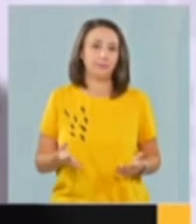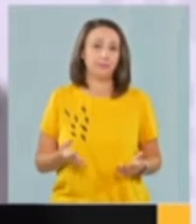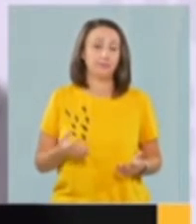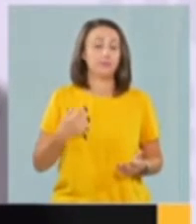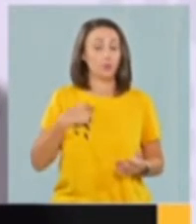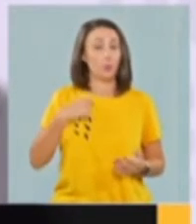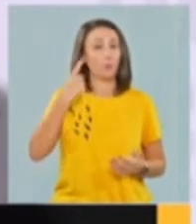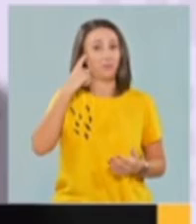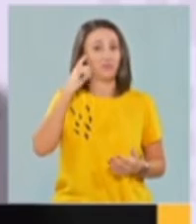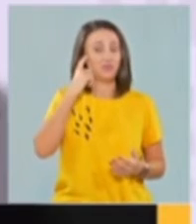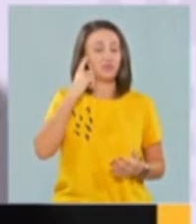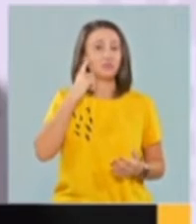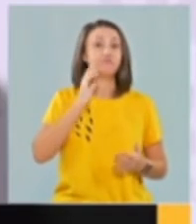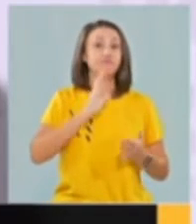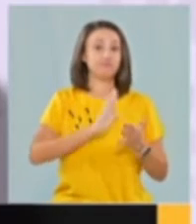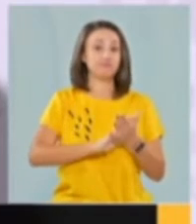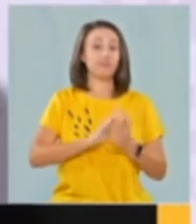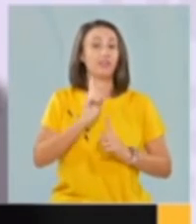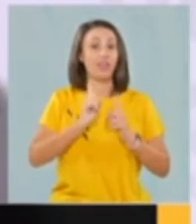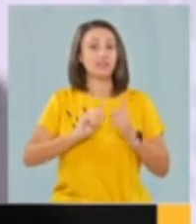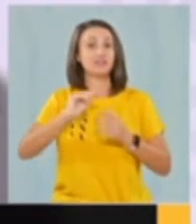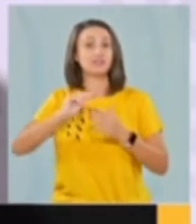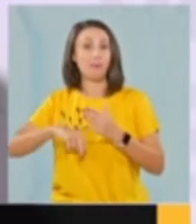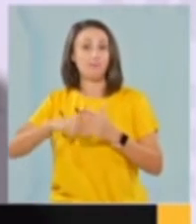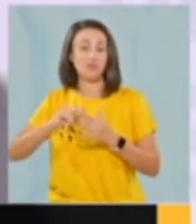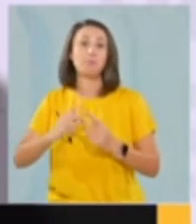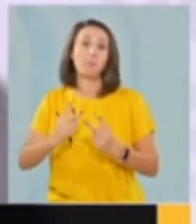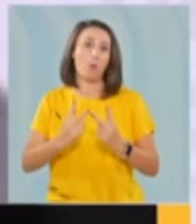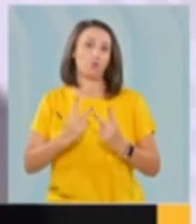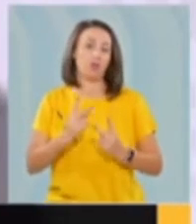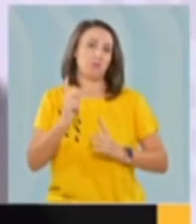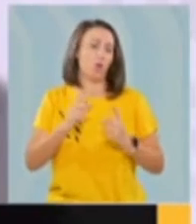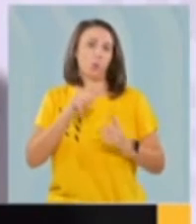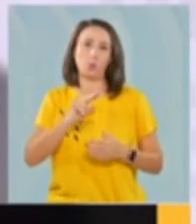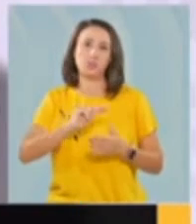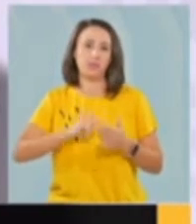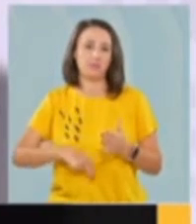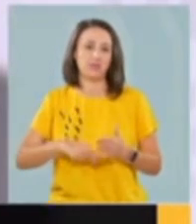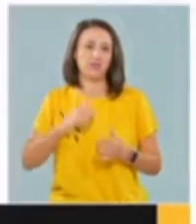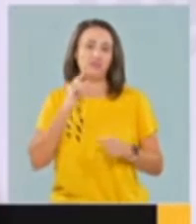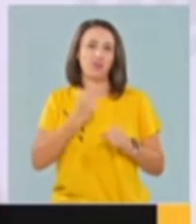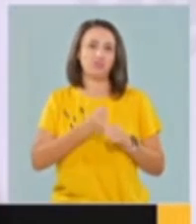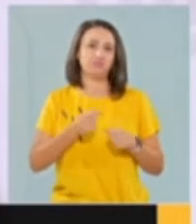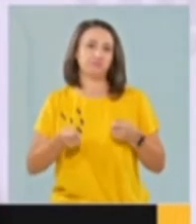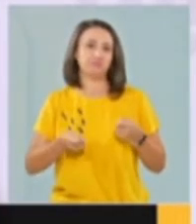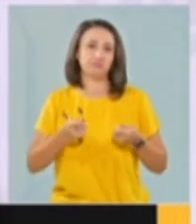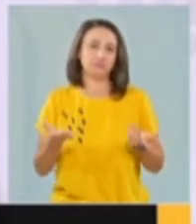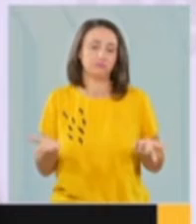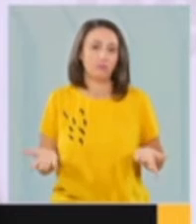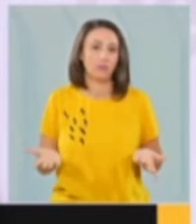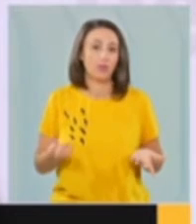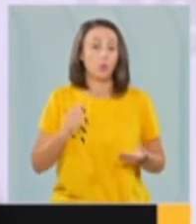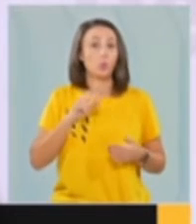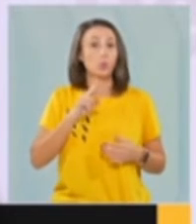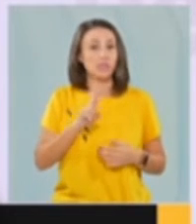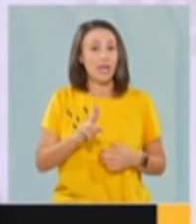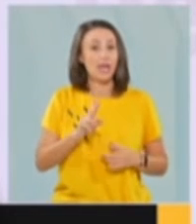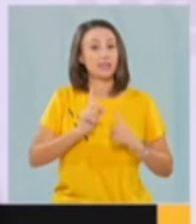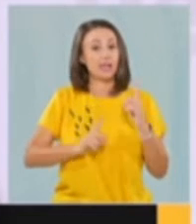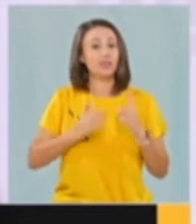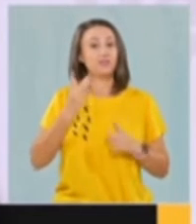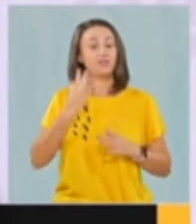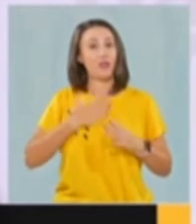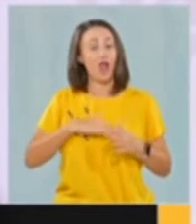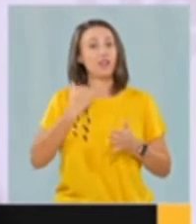Contez doar dacă semnezi. Dacă nu, faci balet. USR-ul, dacă vrea